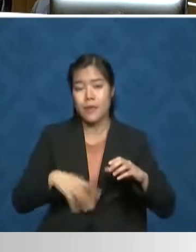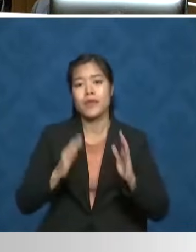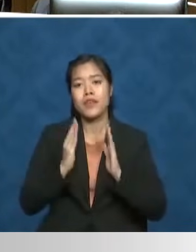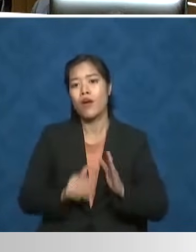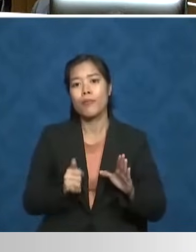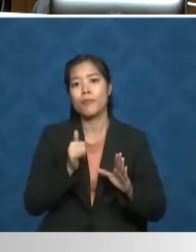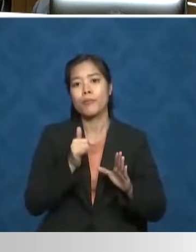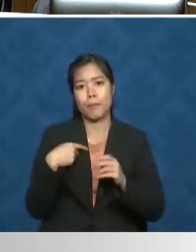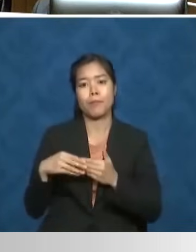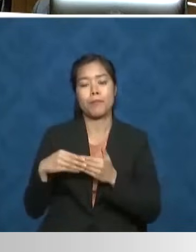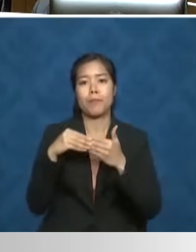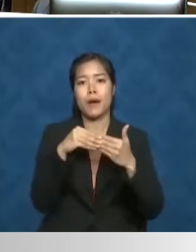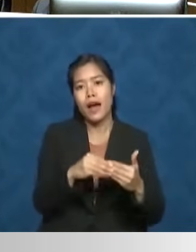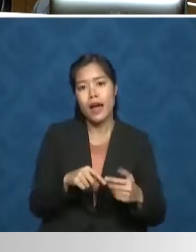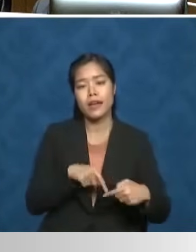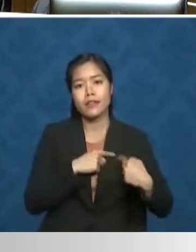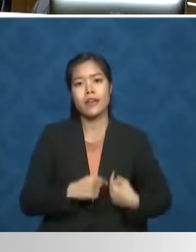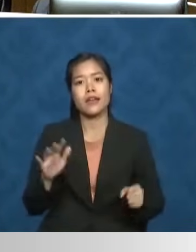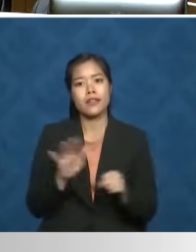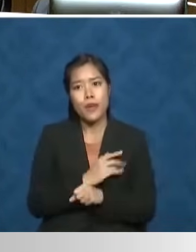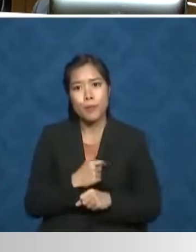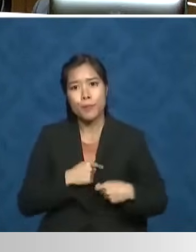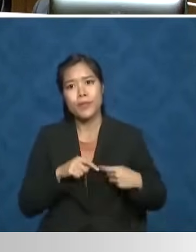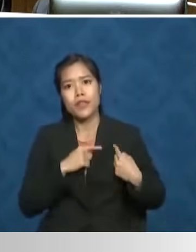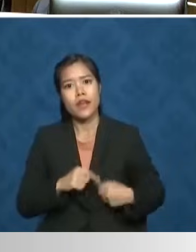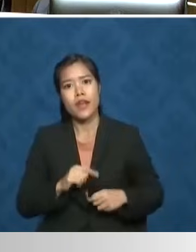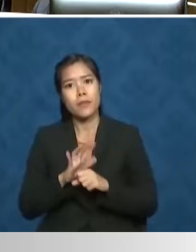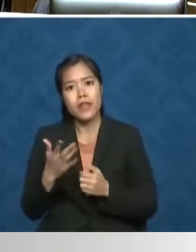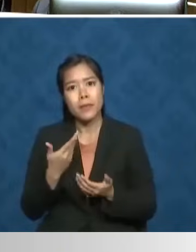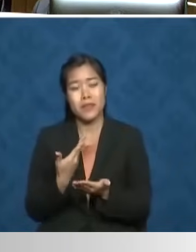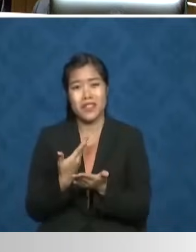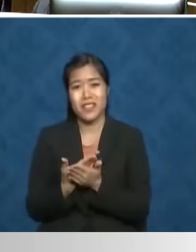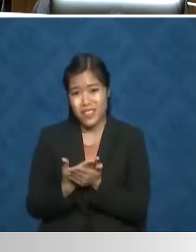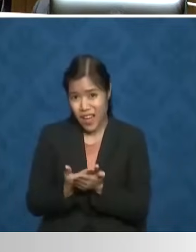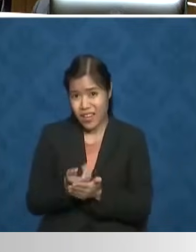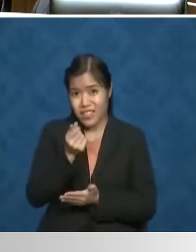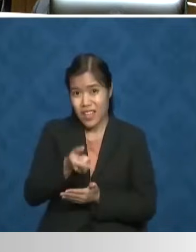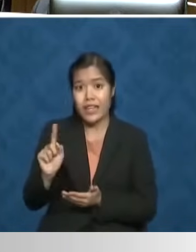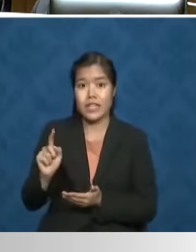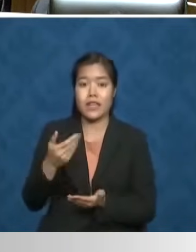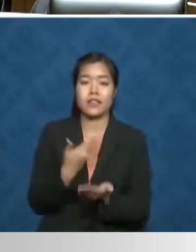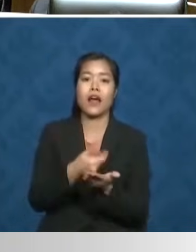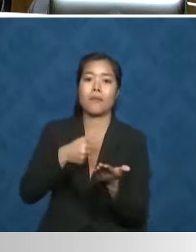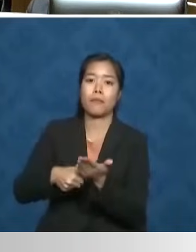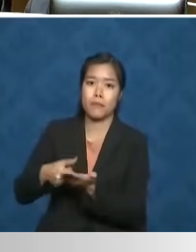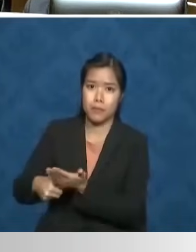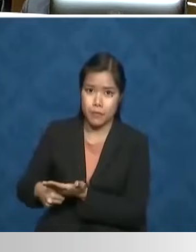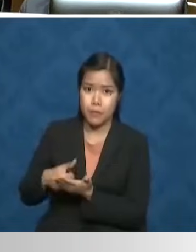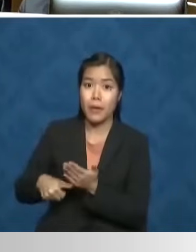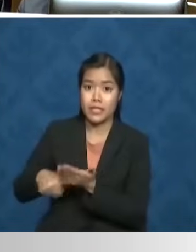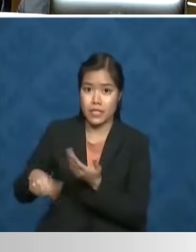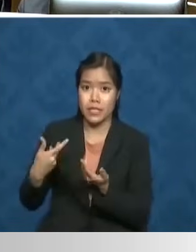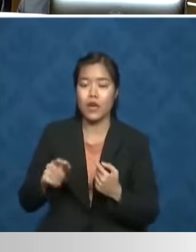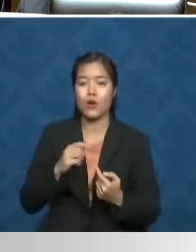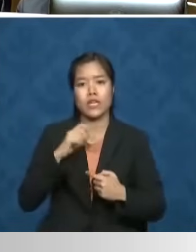ครับโดยพวกเขาทุกคนล้วนต้องจ่ายเงินเพื่อขึ้นเรือมานั่นก็คือภาษีและฝากความหวังว่ารัฐบาลจะบริห